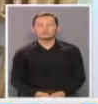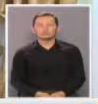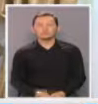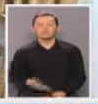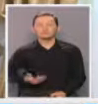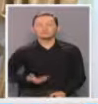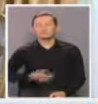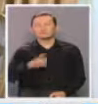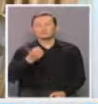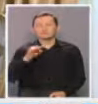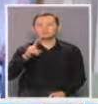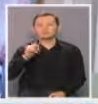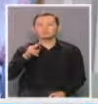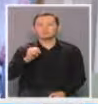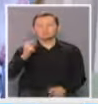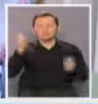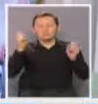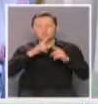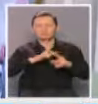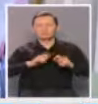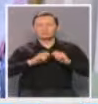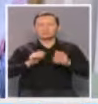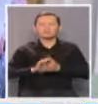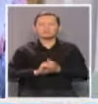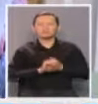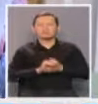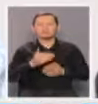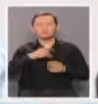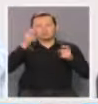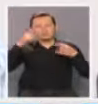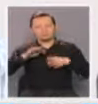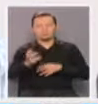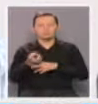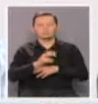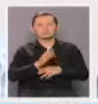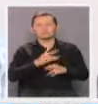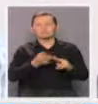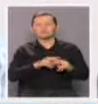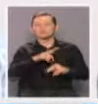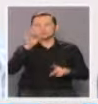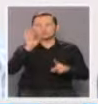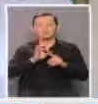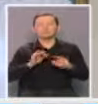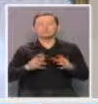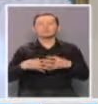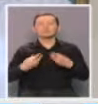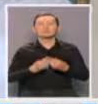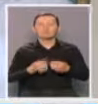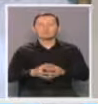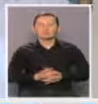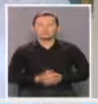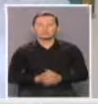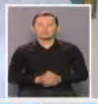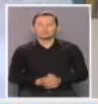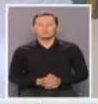Жительница города Айзада Амандосова, узнав об открытии центра примирения, решила прийти сюда. Ее цель – сохранить семью.